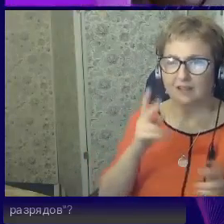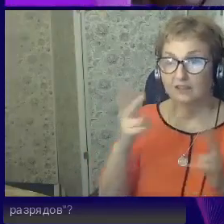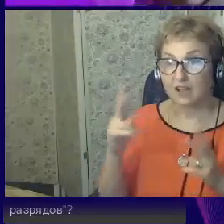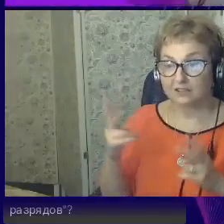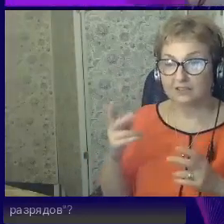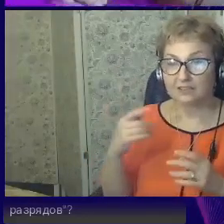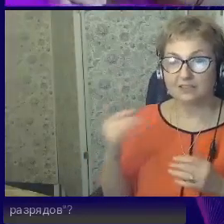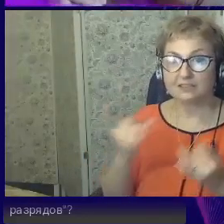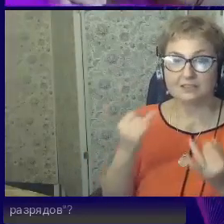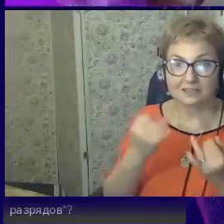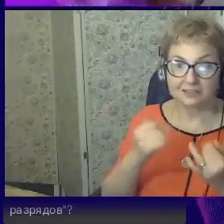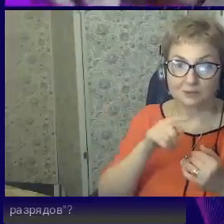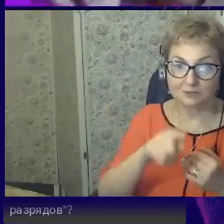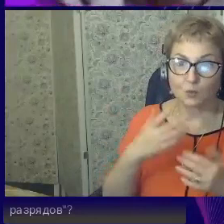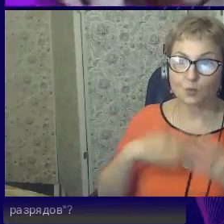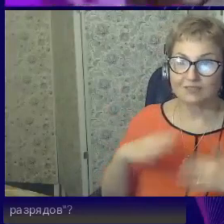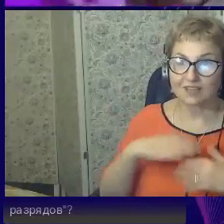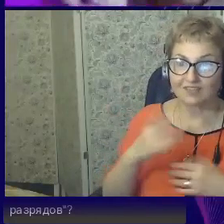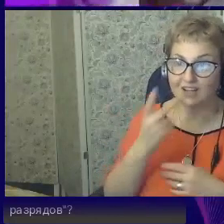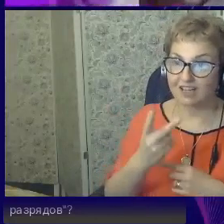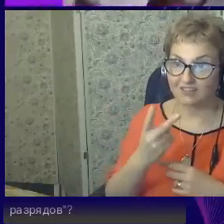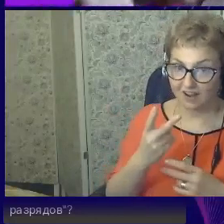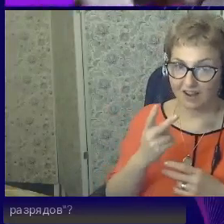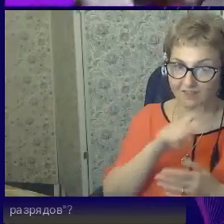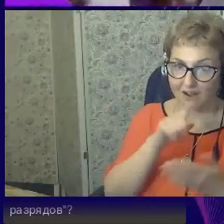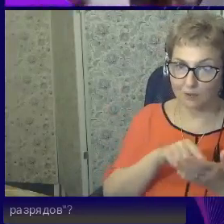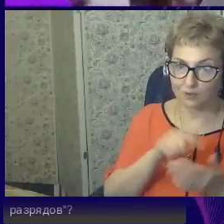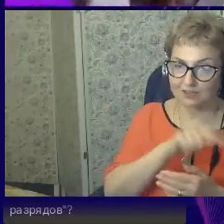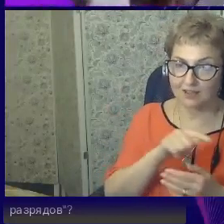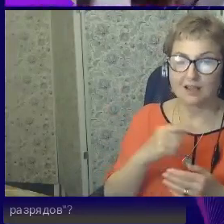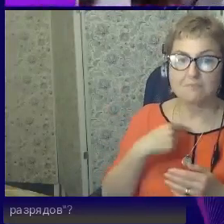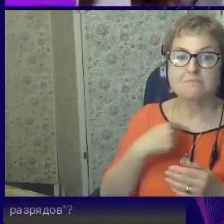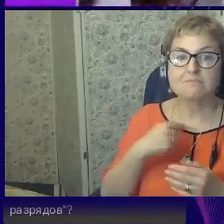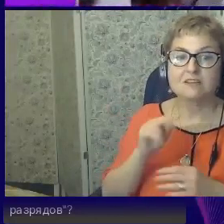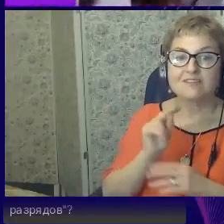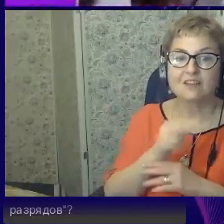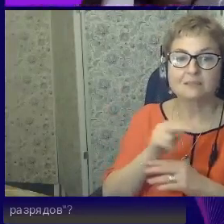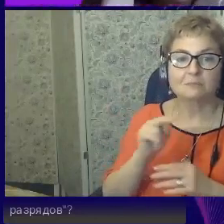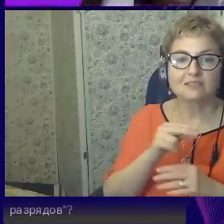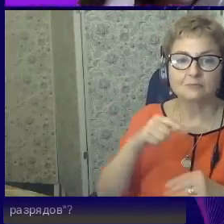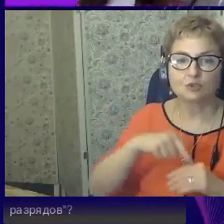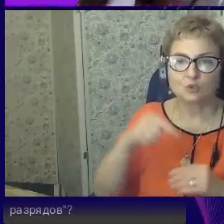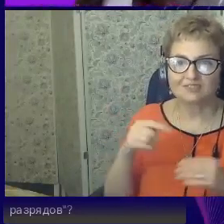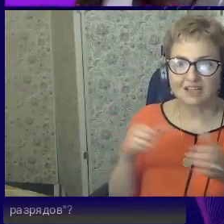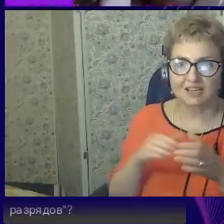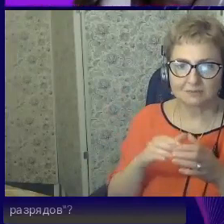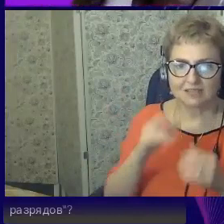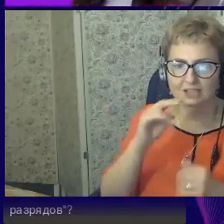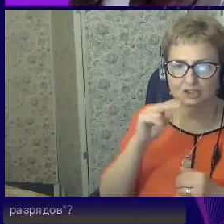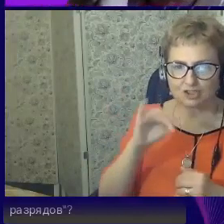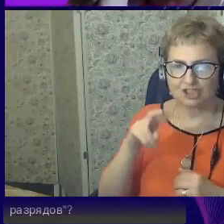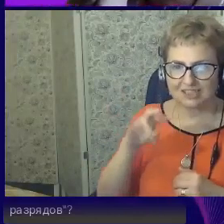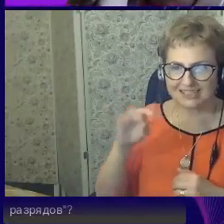мы удовлетворили, так сказать, оба вопроса. Мы воспитываем чувство коллективизма, потому что